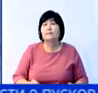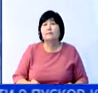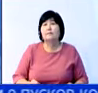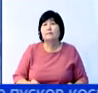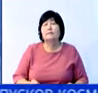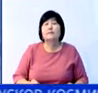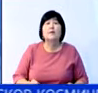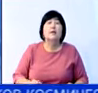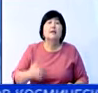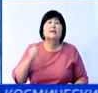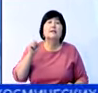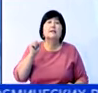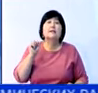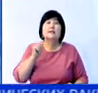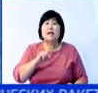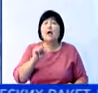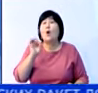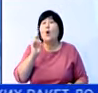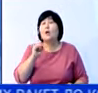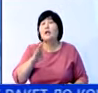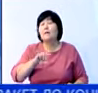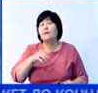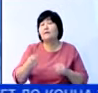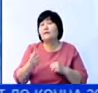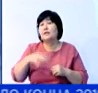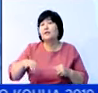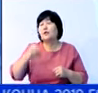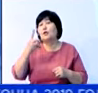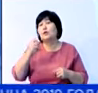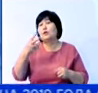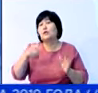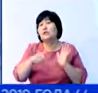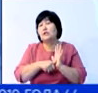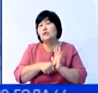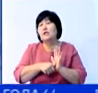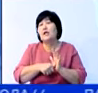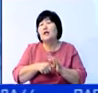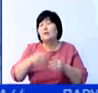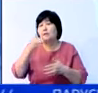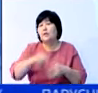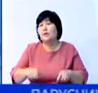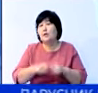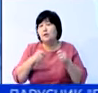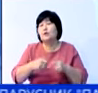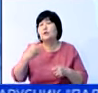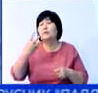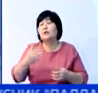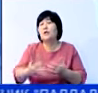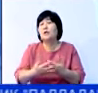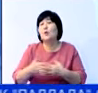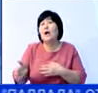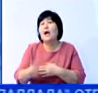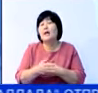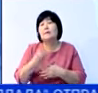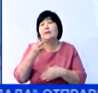за октябрь на территории области выявлено 136 нарушений правил охоты 53 незаконных ловли рыбы